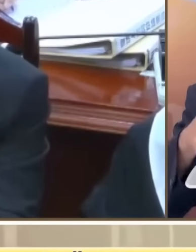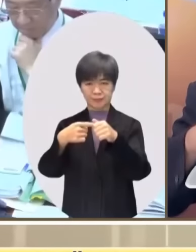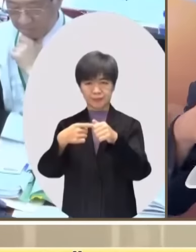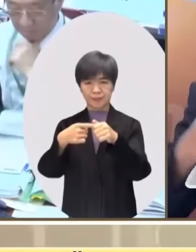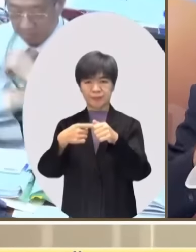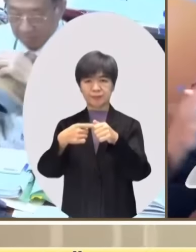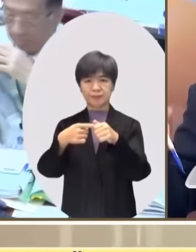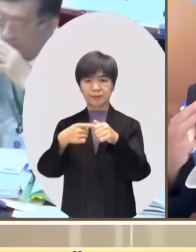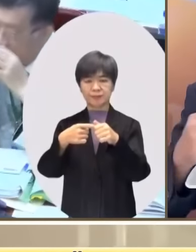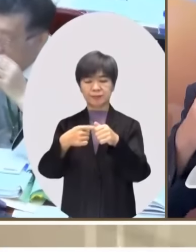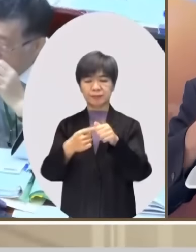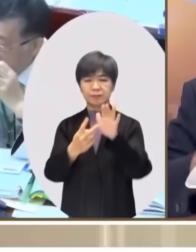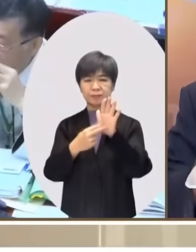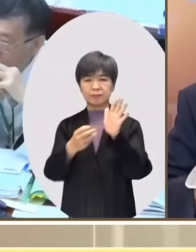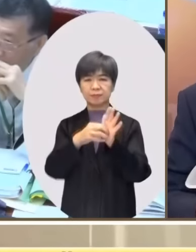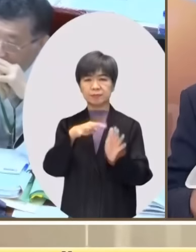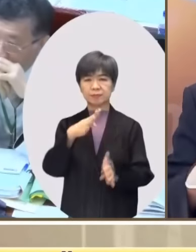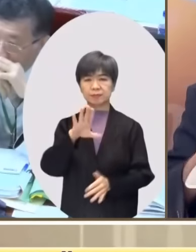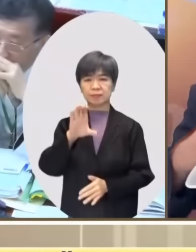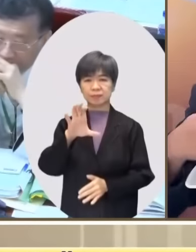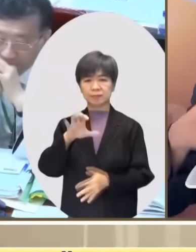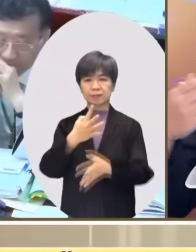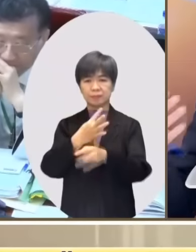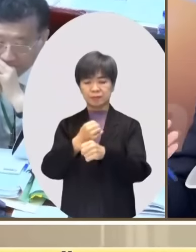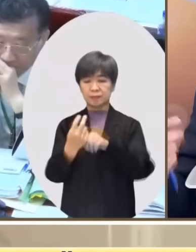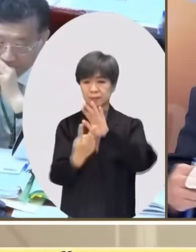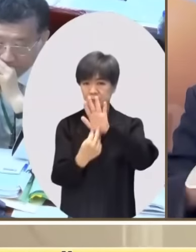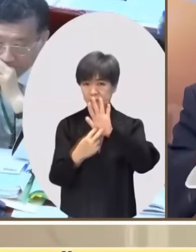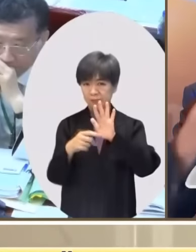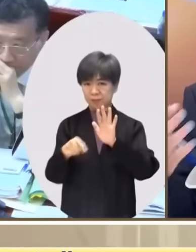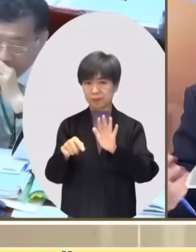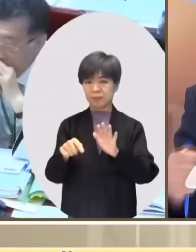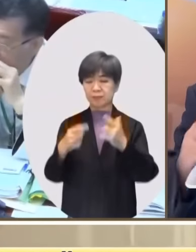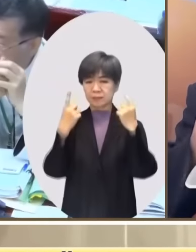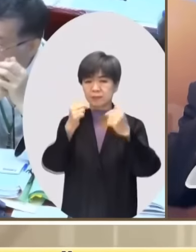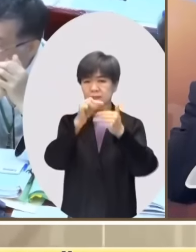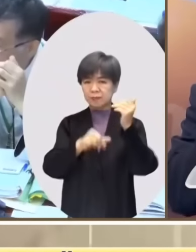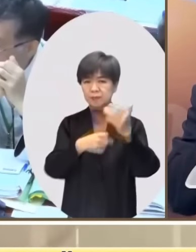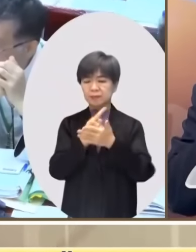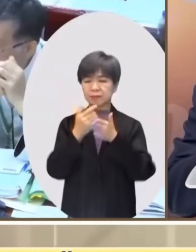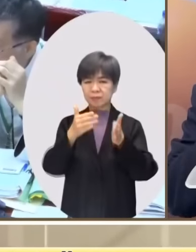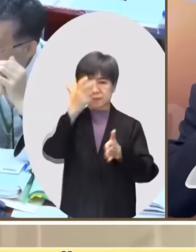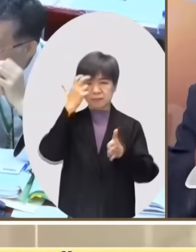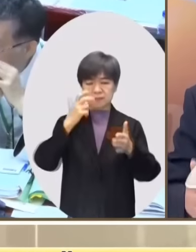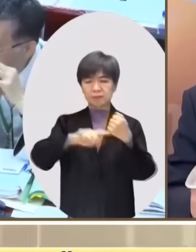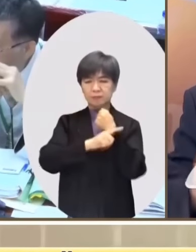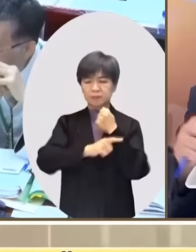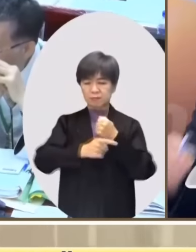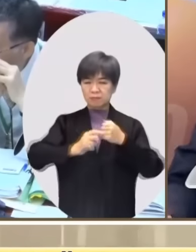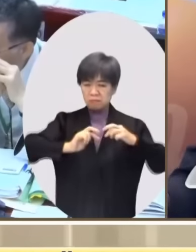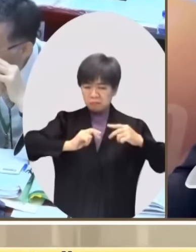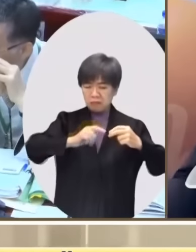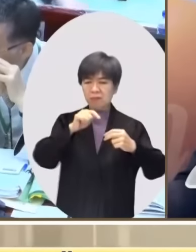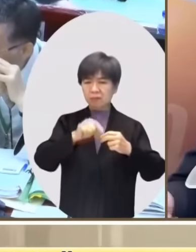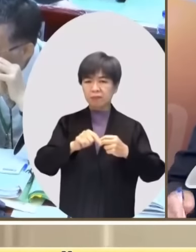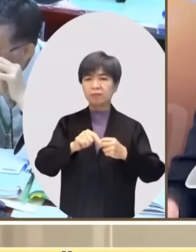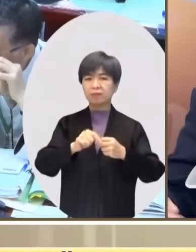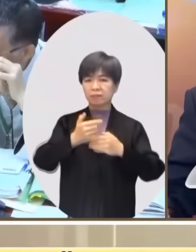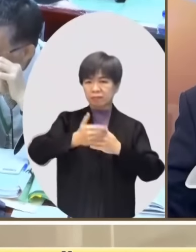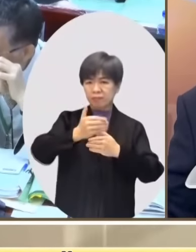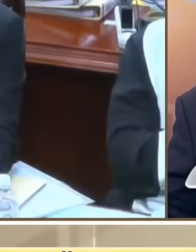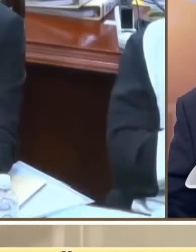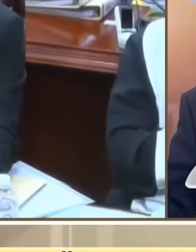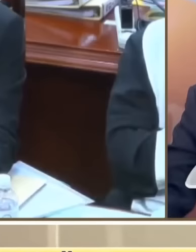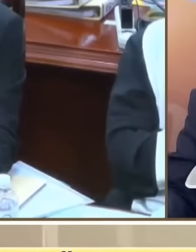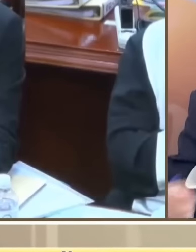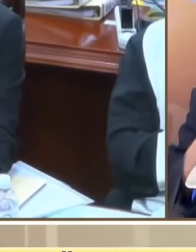一个训示规定。训示规定是什么？就是一个象征意义。你不要反质询，全球没有人在处罚的，哪怕台北市议会也不会说，哦、我今